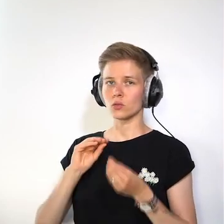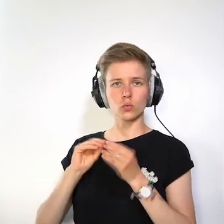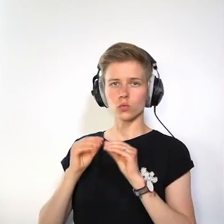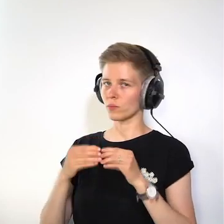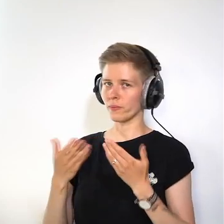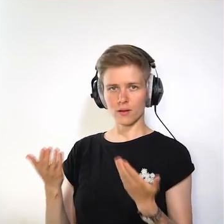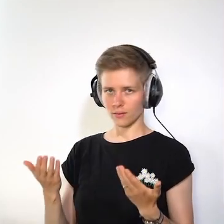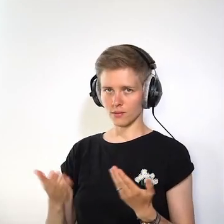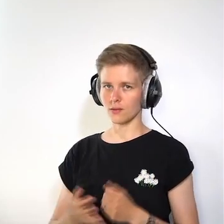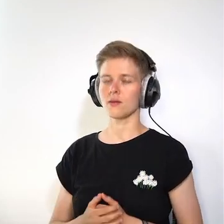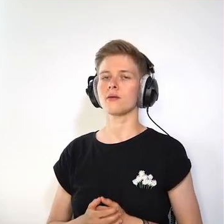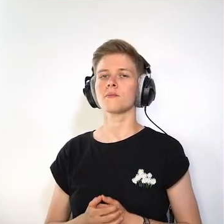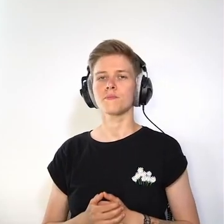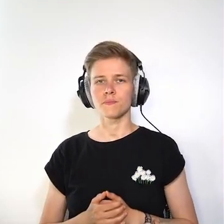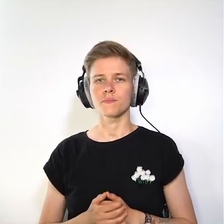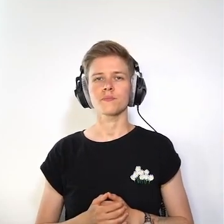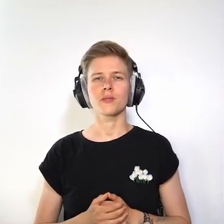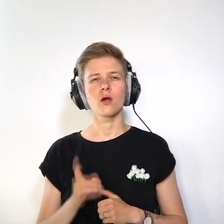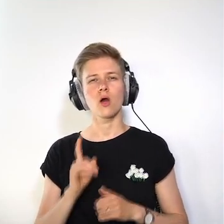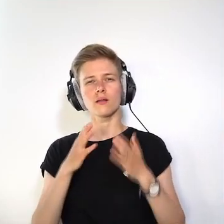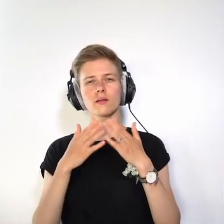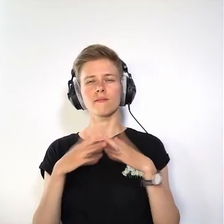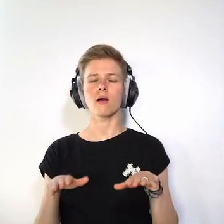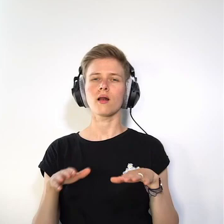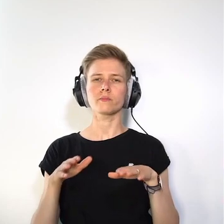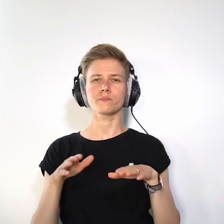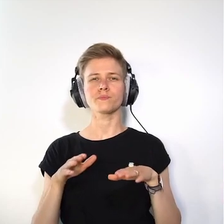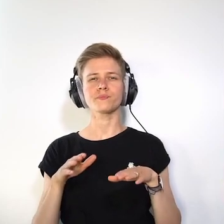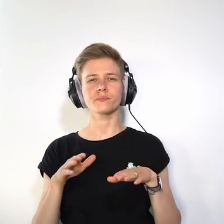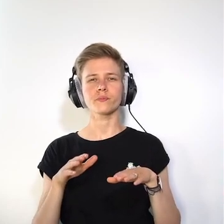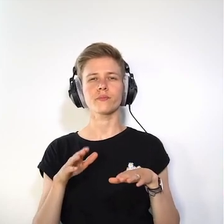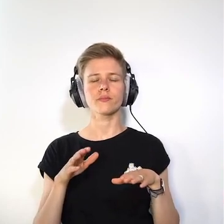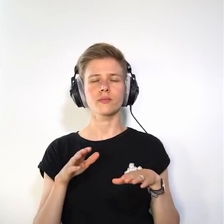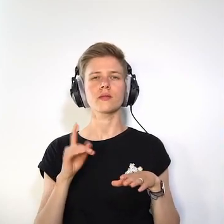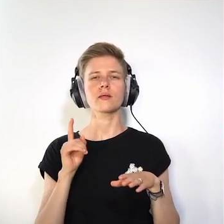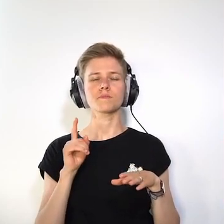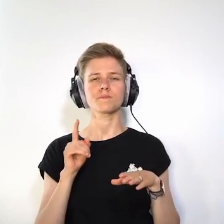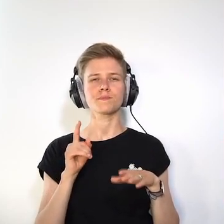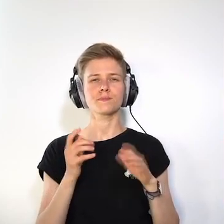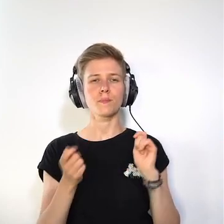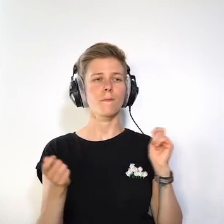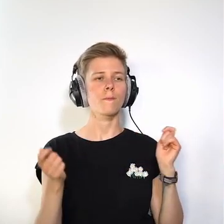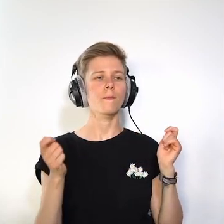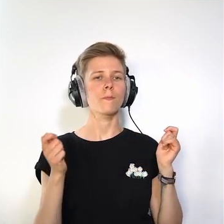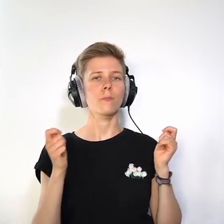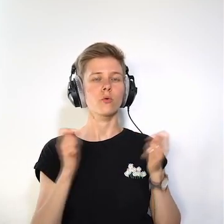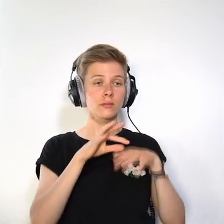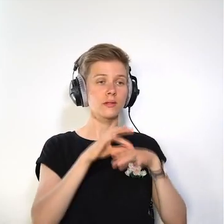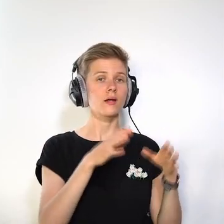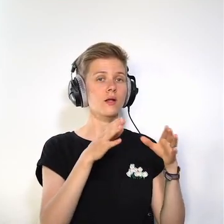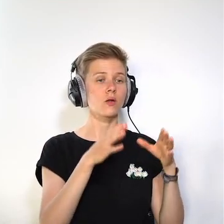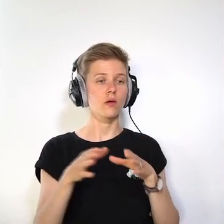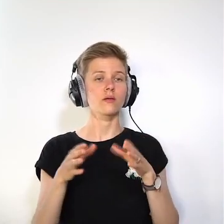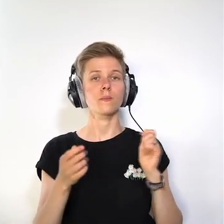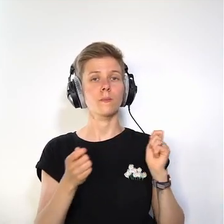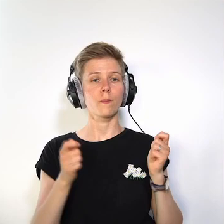vaiheissa, että jollain tavalla niin kuin se se tavallaan se muutos, mikä sairausluokituksessa on